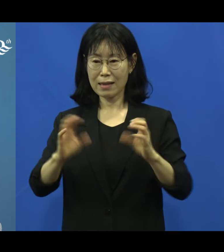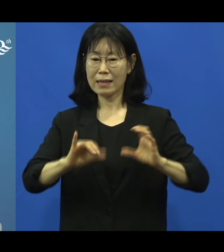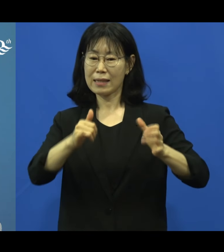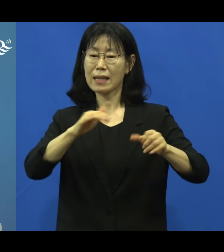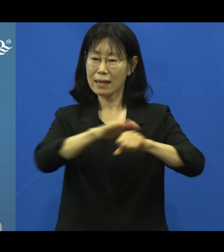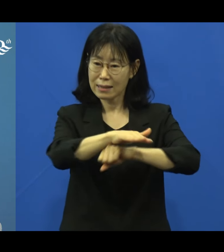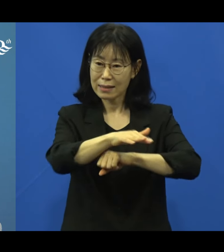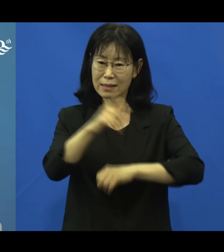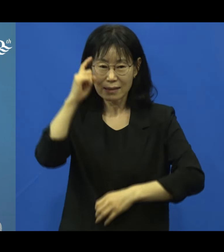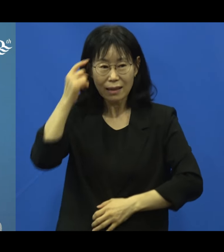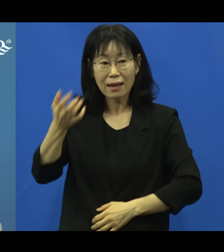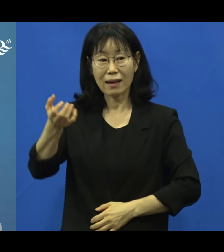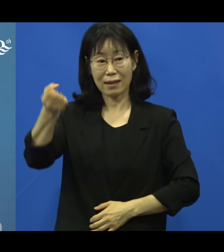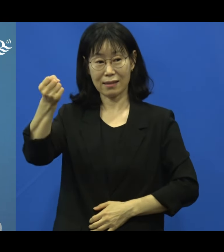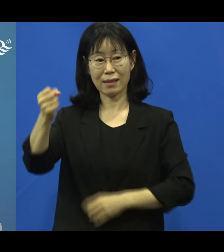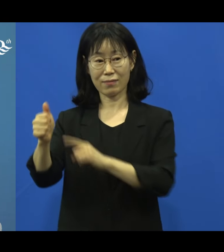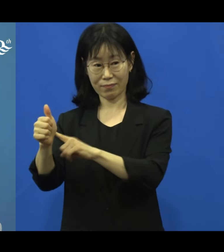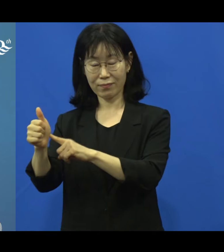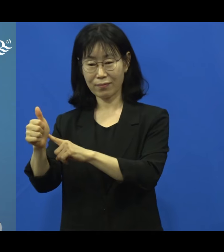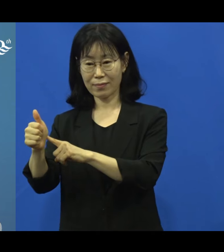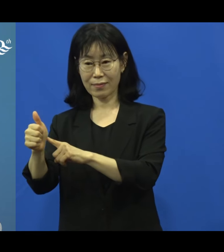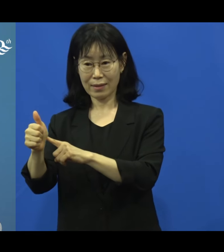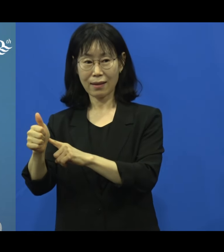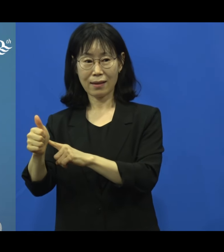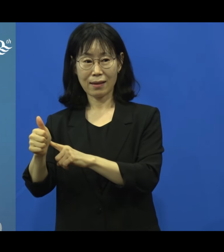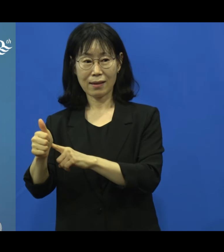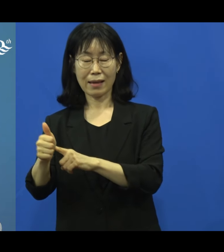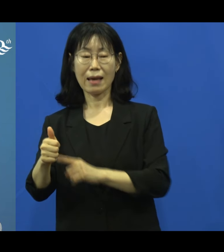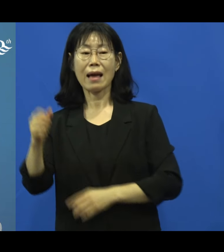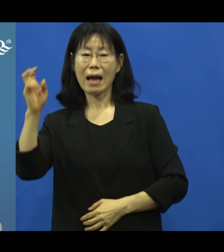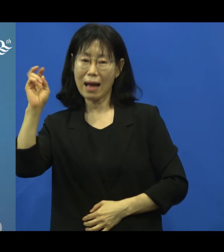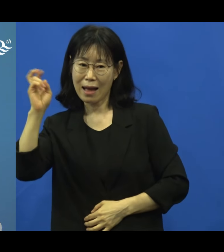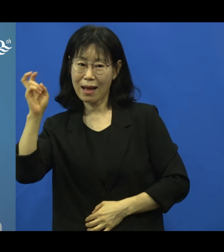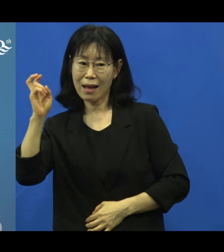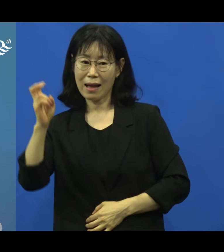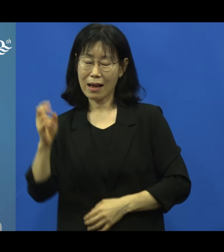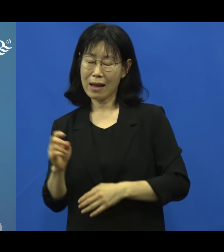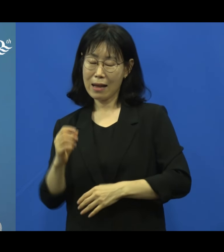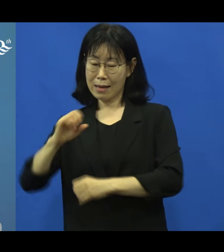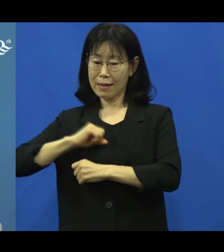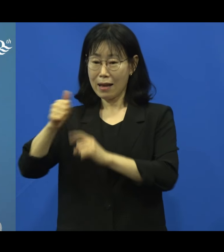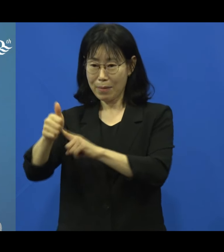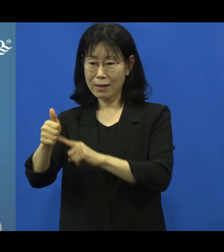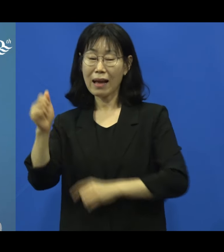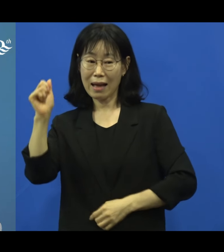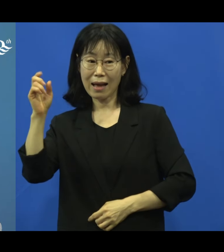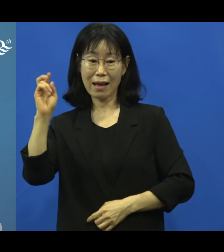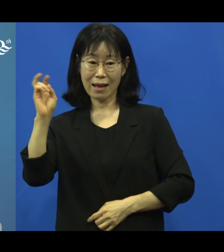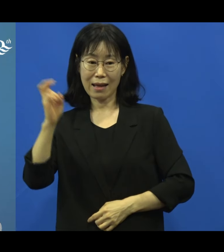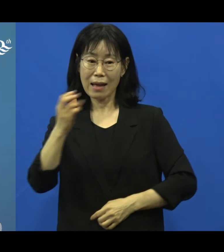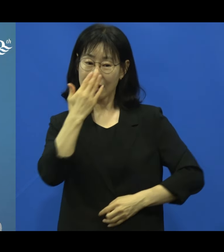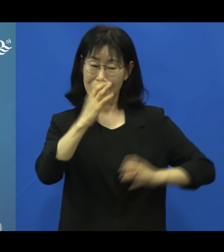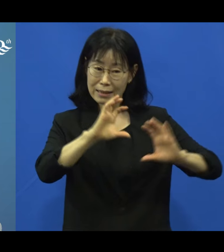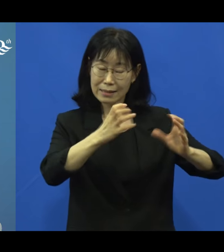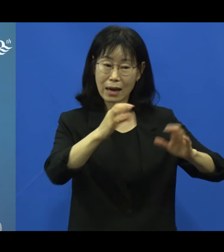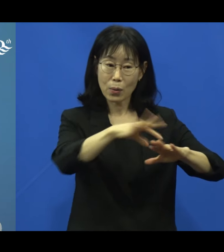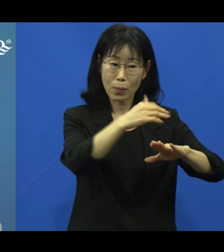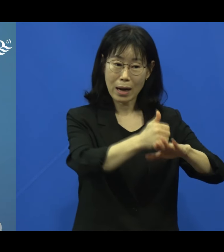그는 아람 왕의 추천서의 위력을 믿었어. 왕이 선지자에게 지시를 하면 그냥 모든 게 돌아갈 줄 알았던 거죠.